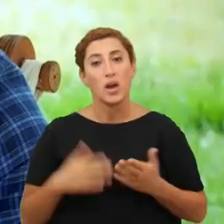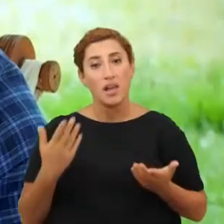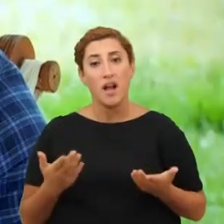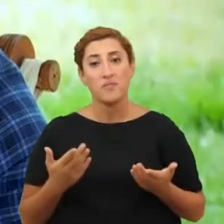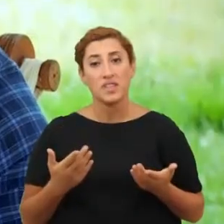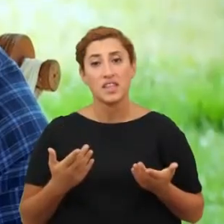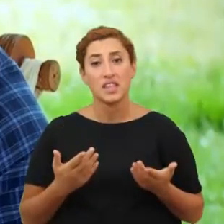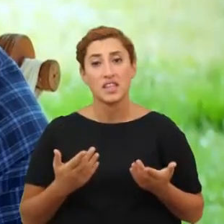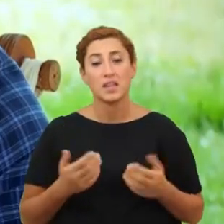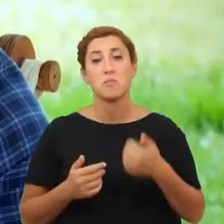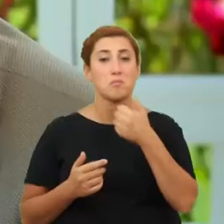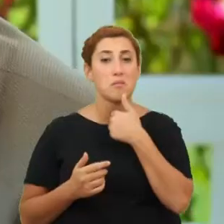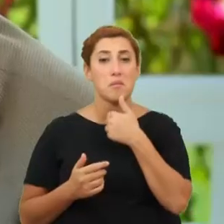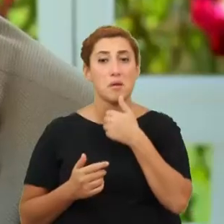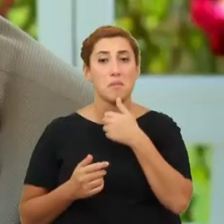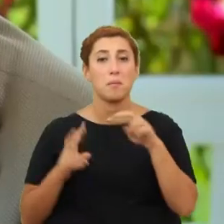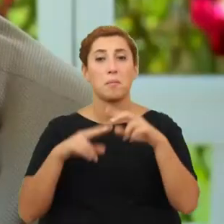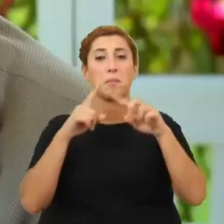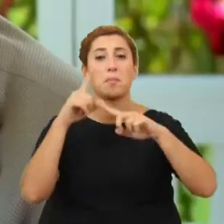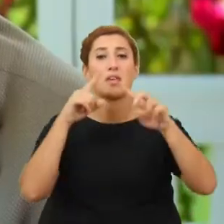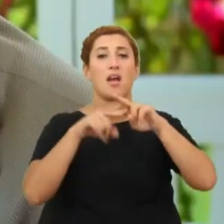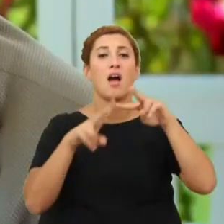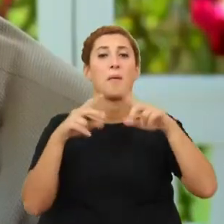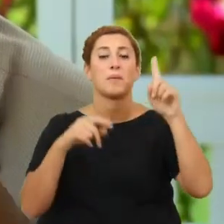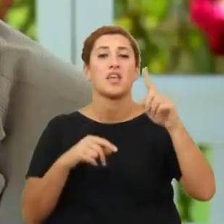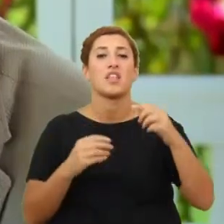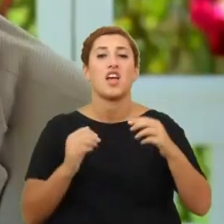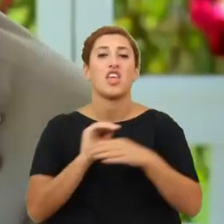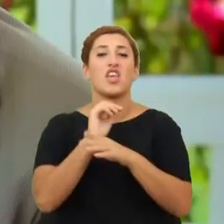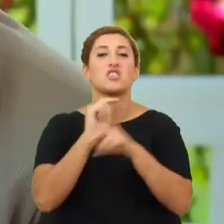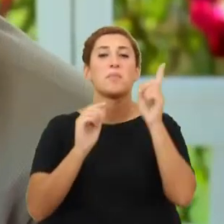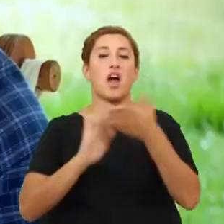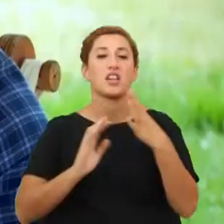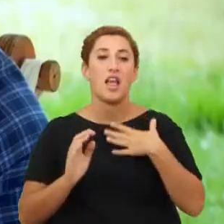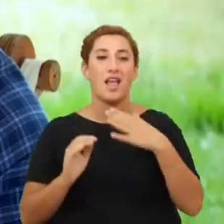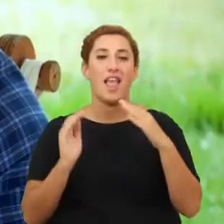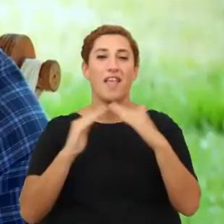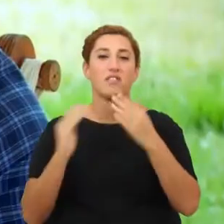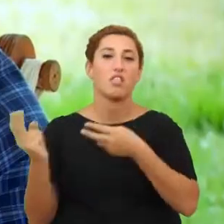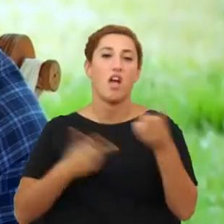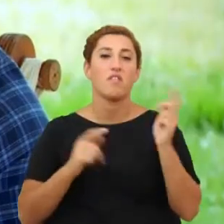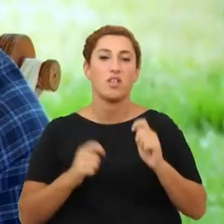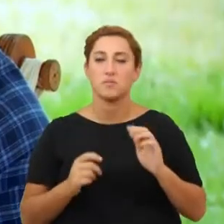Yani babam Miami'de yaşayan bir arkadaşının villasına davet ettirmiş kendisini.